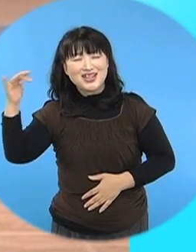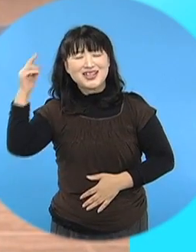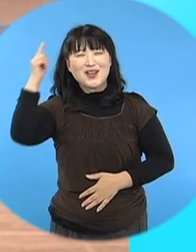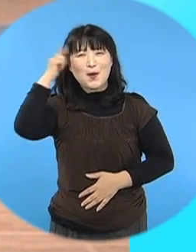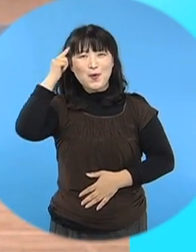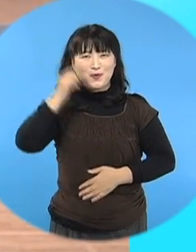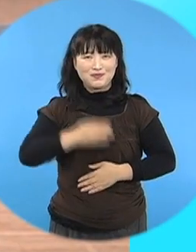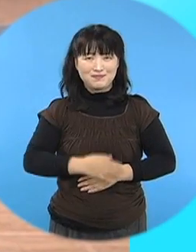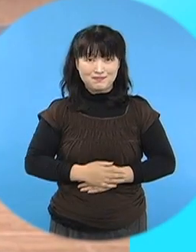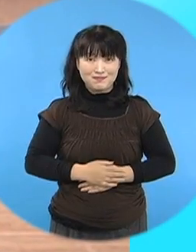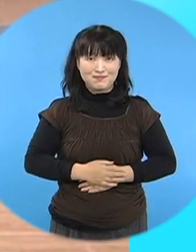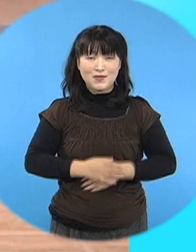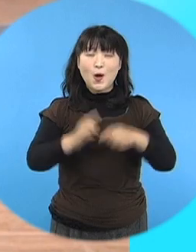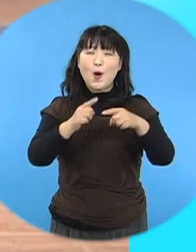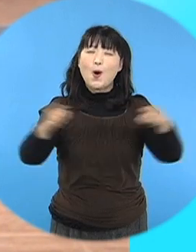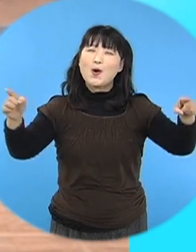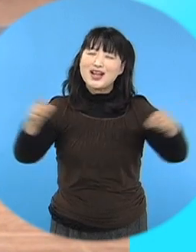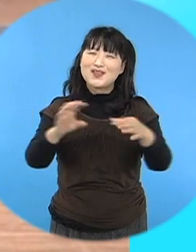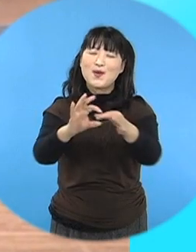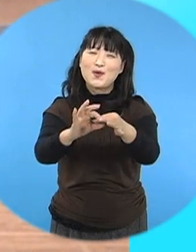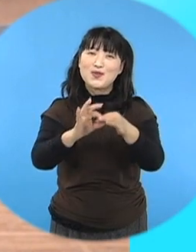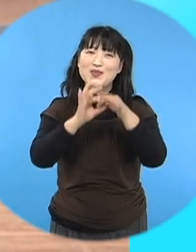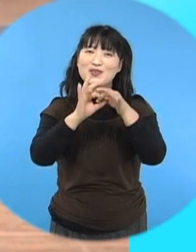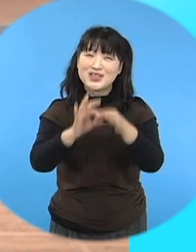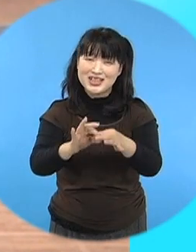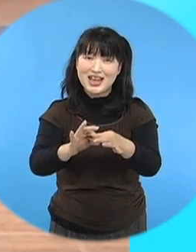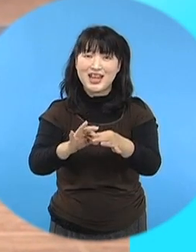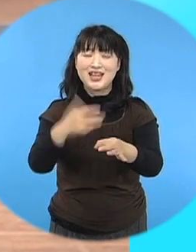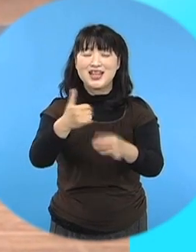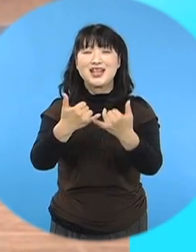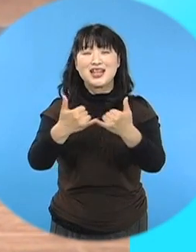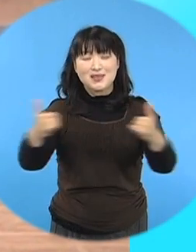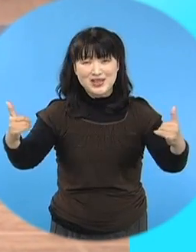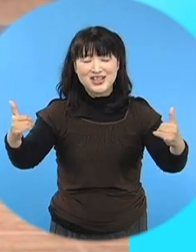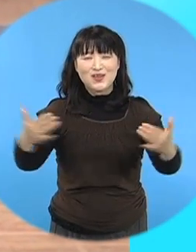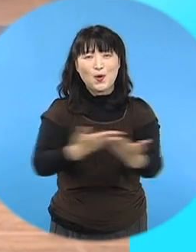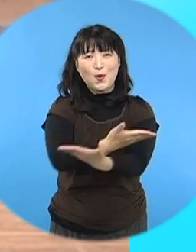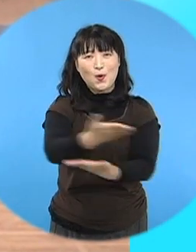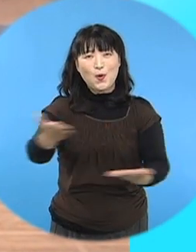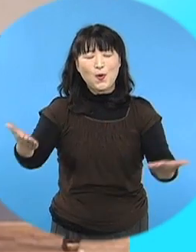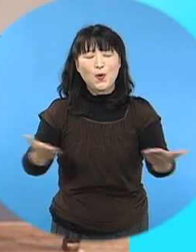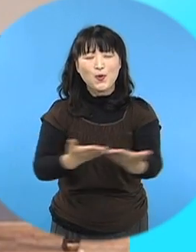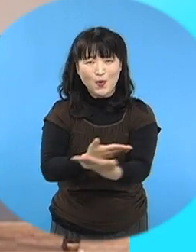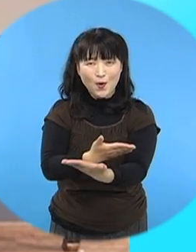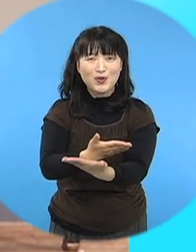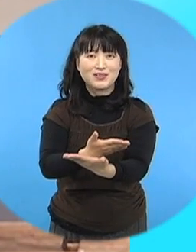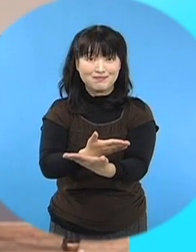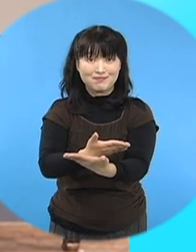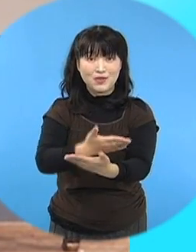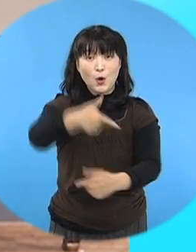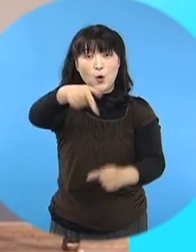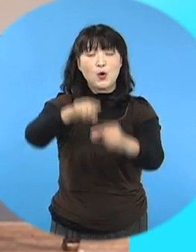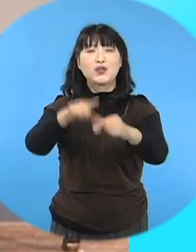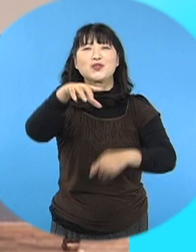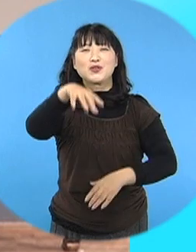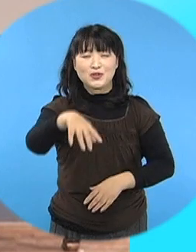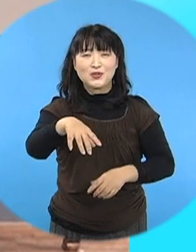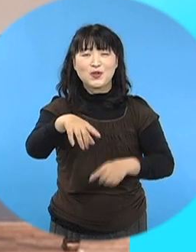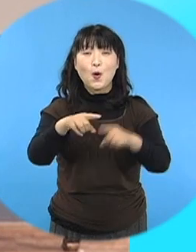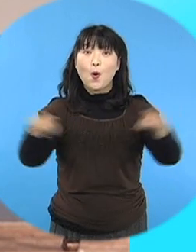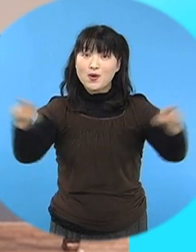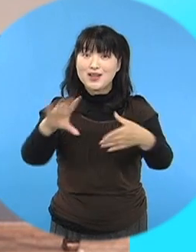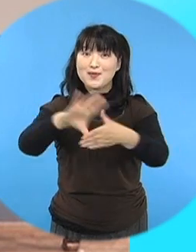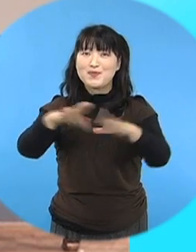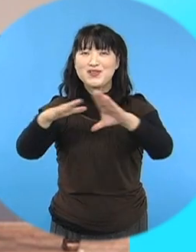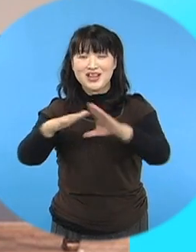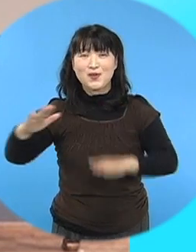。音楽を通じて市民の方々と交流を図り府中市の音楽文化の向